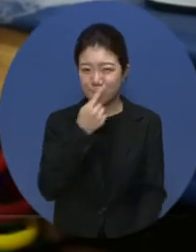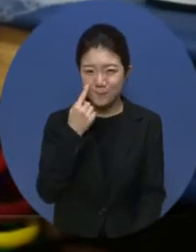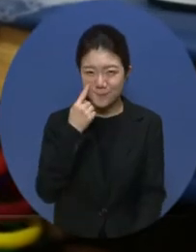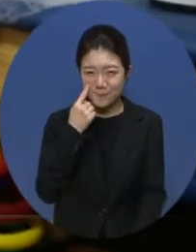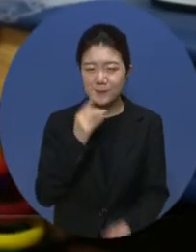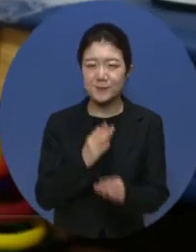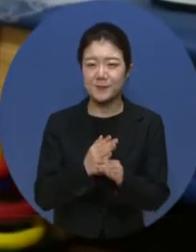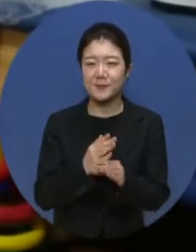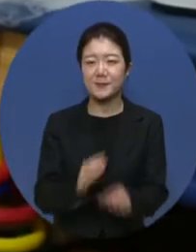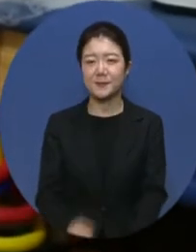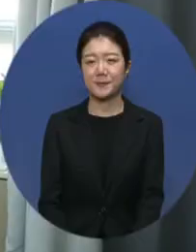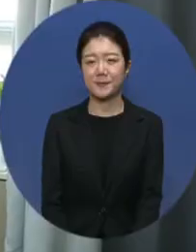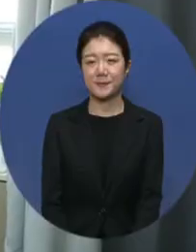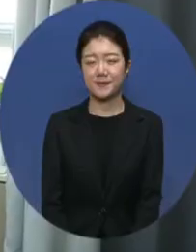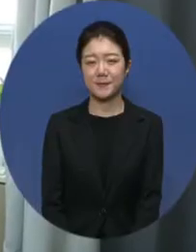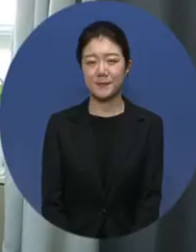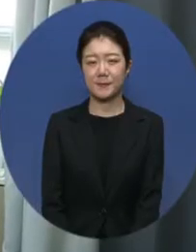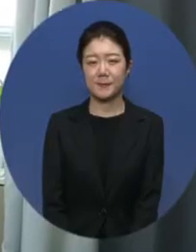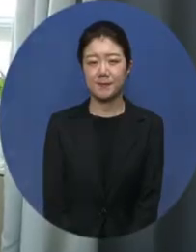있어요.